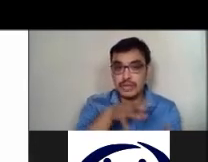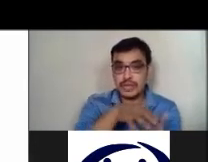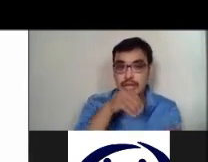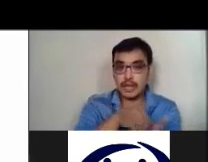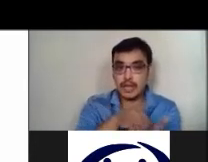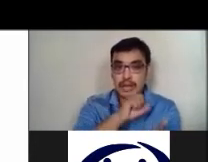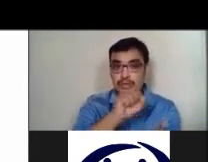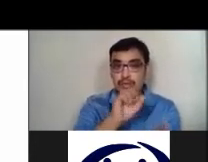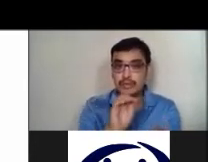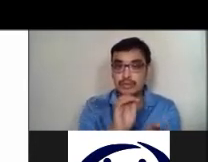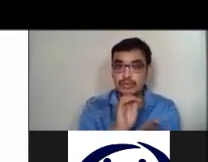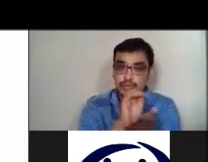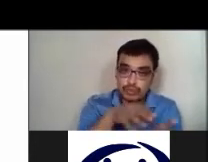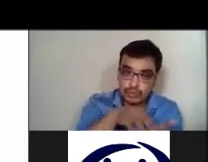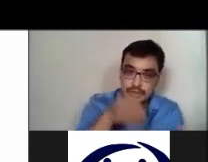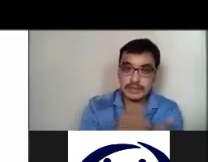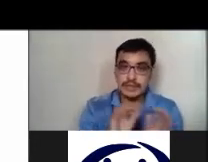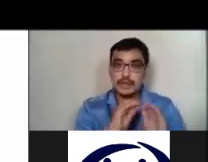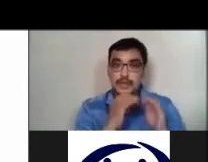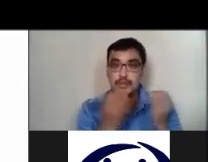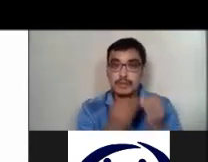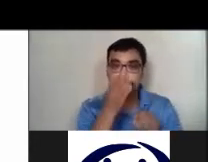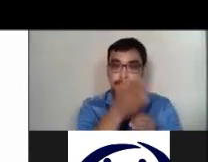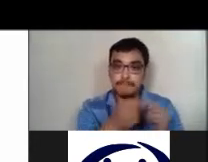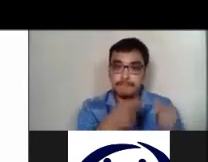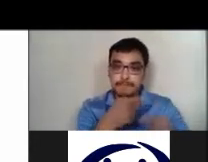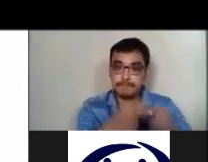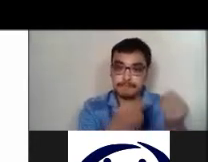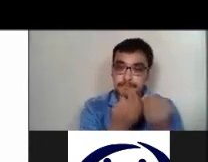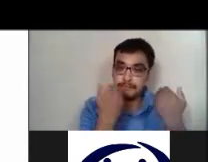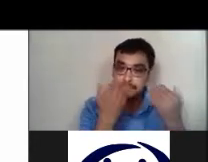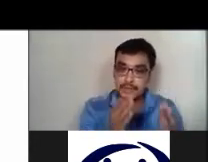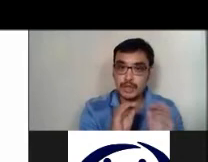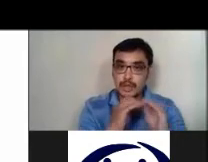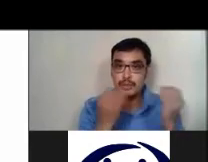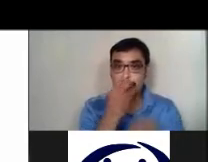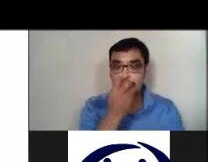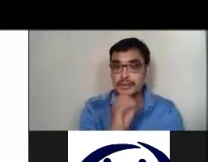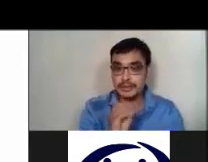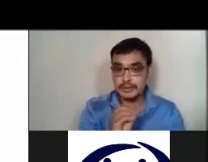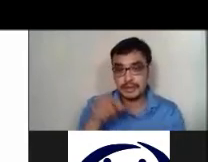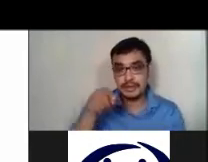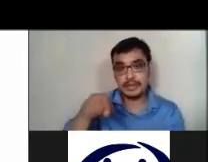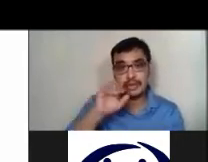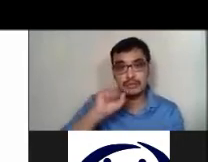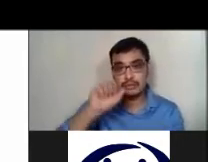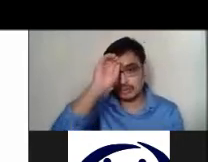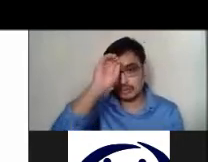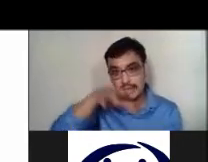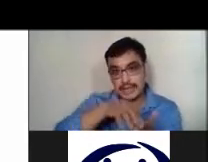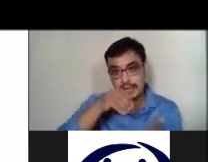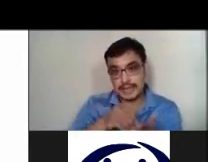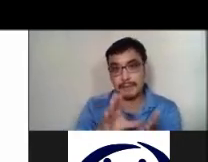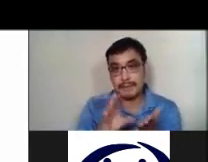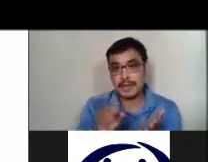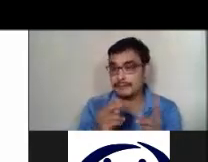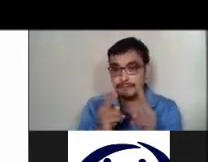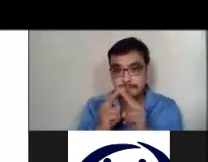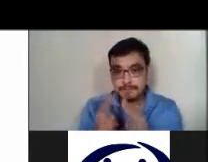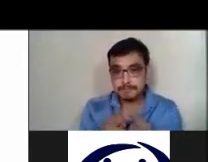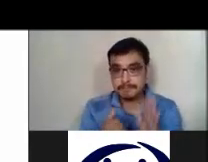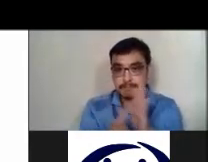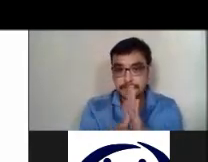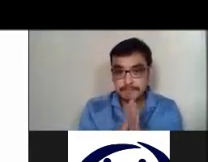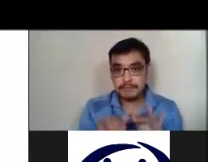हेरेका छौँ. कम्युनिटीमा गएर हामीले ऱ्यान्डमली हेरेका छैनौँ. कम्युनिटीमा हेरेको पनि सर्भिस सेन्टरबाट आएकोलाई ट्र्याक गरेर हेरेको हामीले.